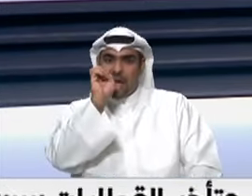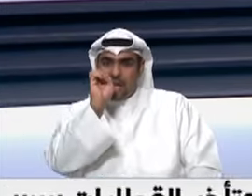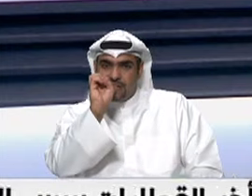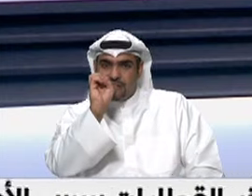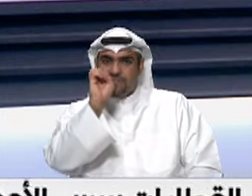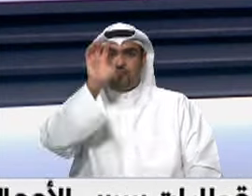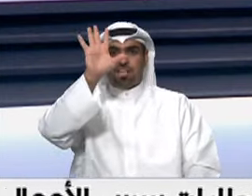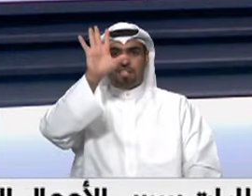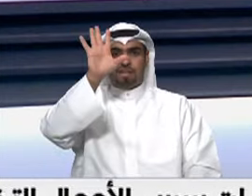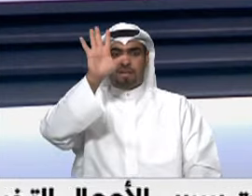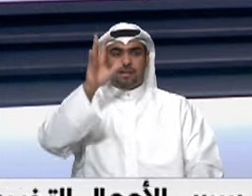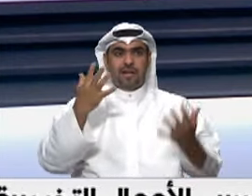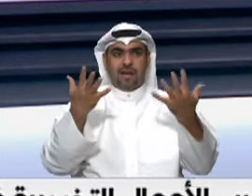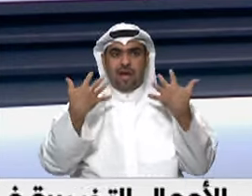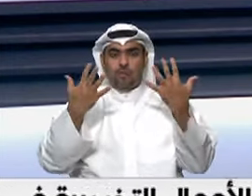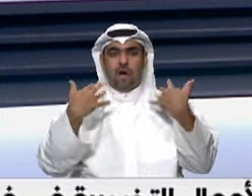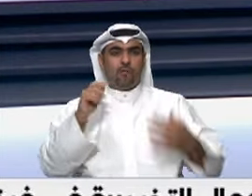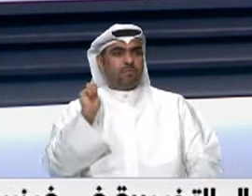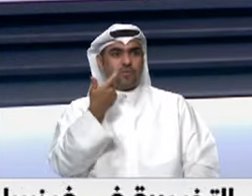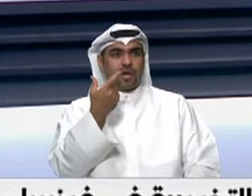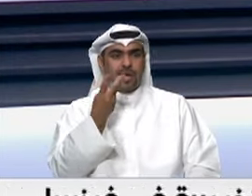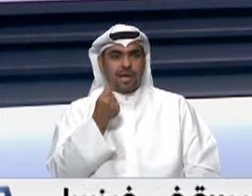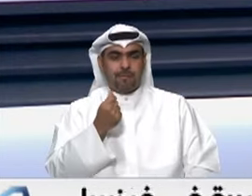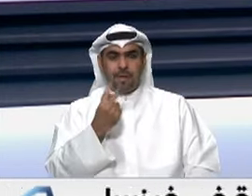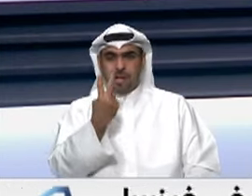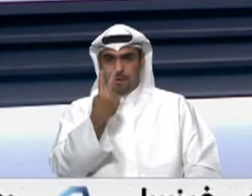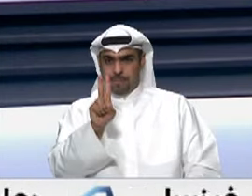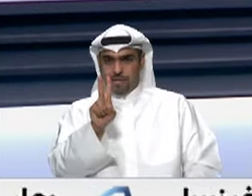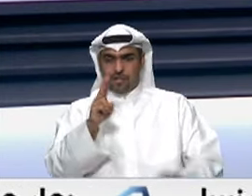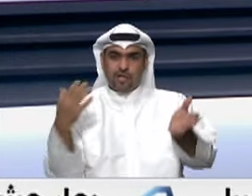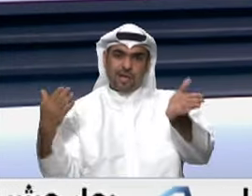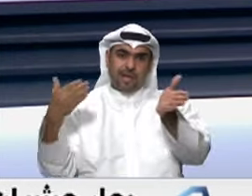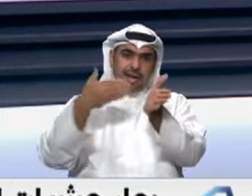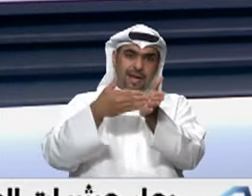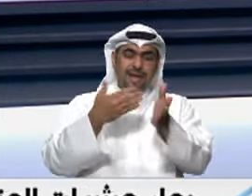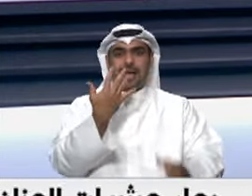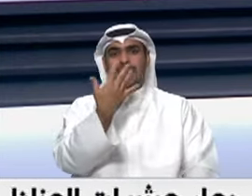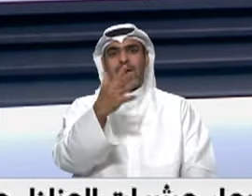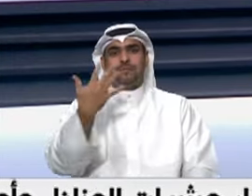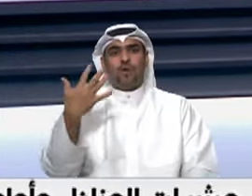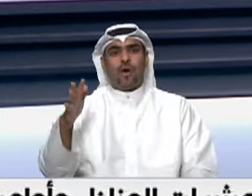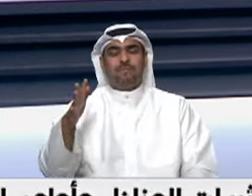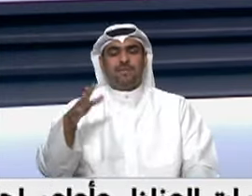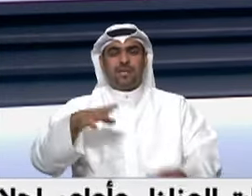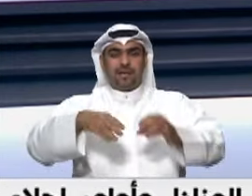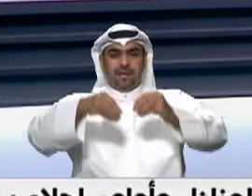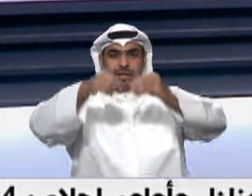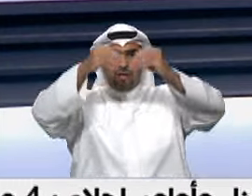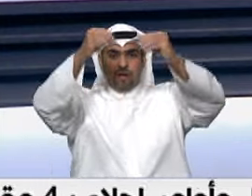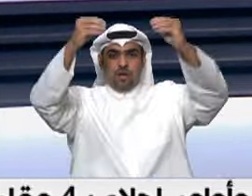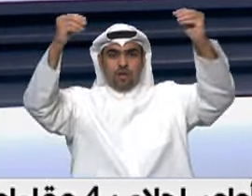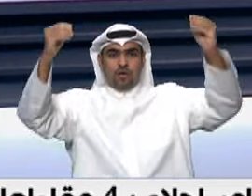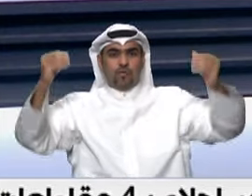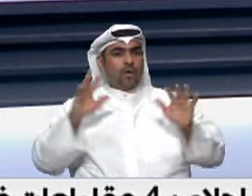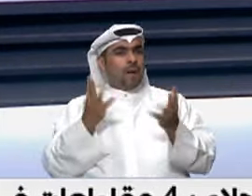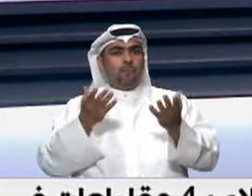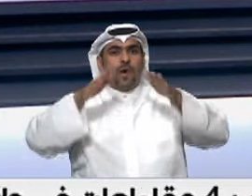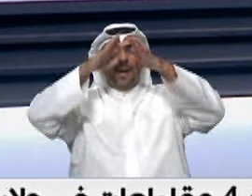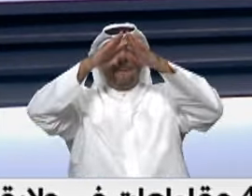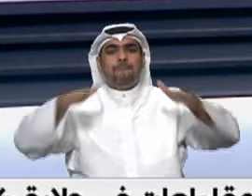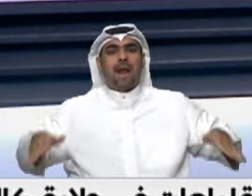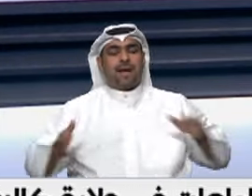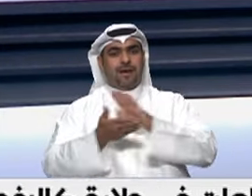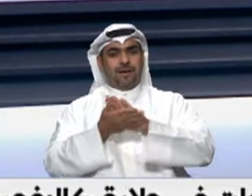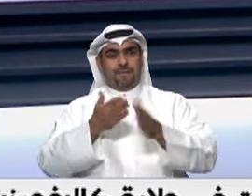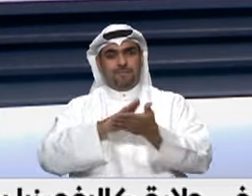وجافة، سرعة الرياح من 20 إلى 55 كيلومتر في الساعة، تثير الغبار خاصة على المناطق المكشوفة. درجة الحرارة الصغرى